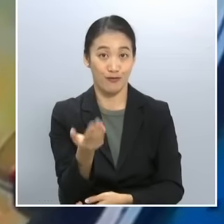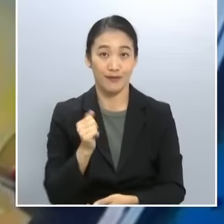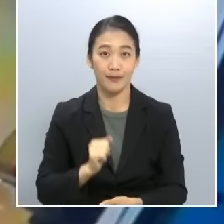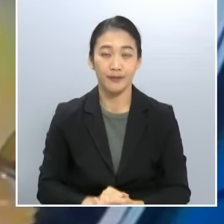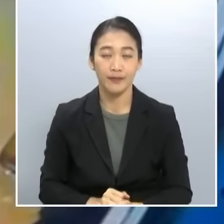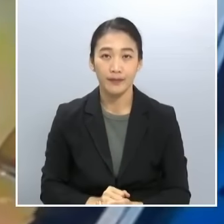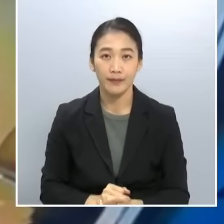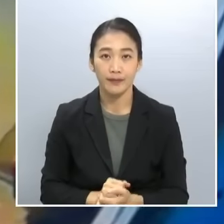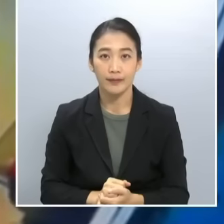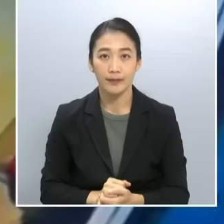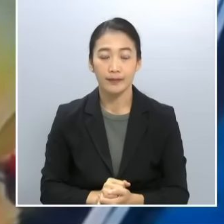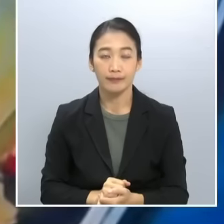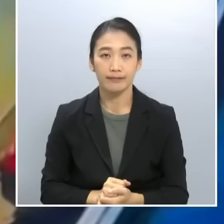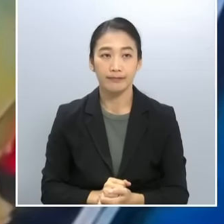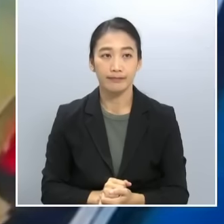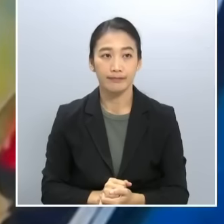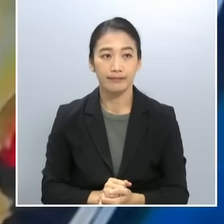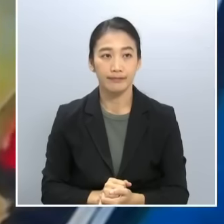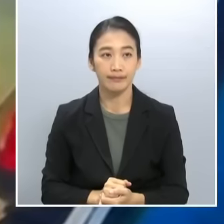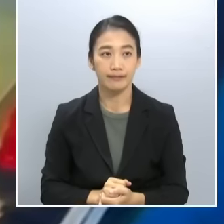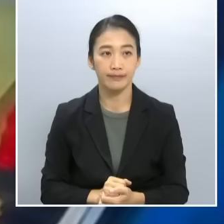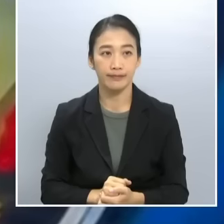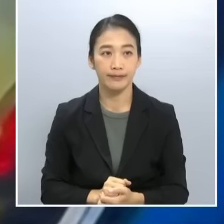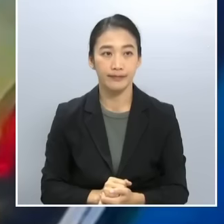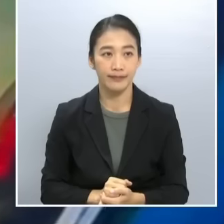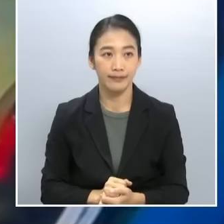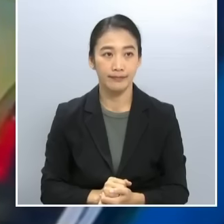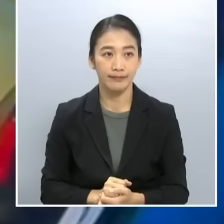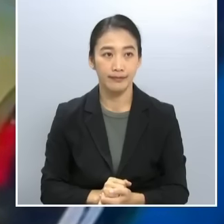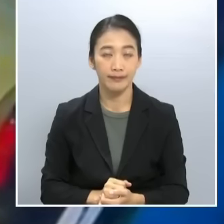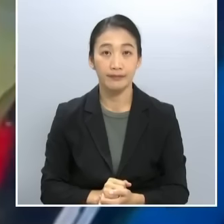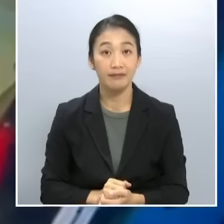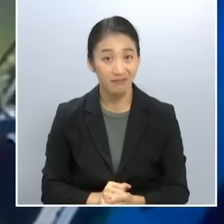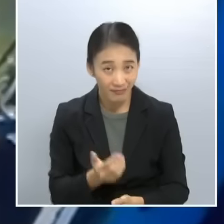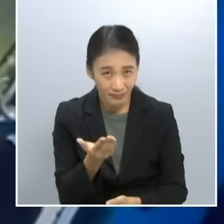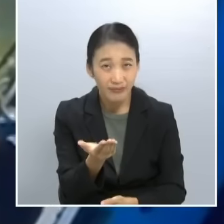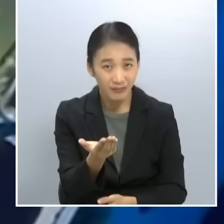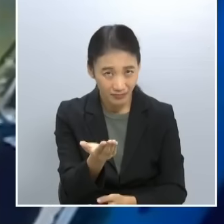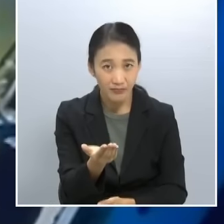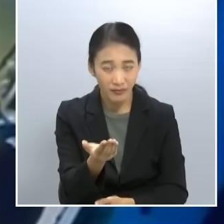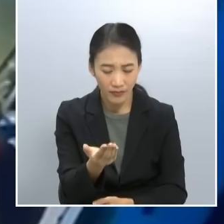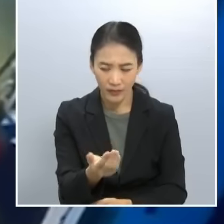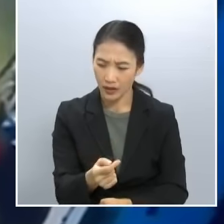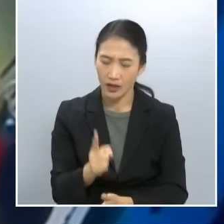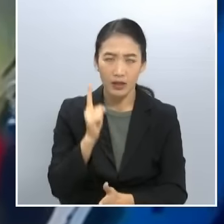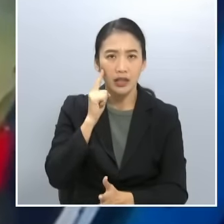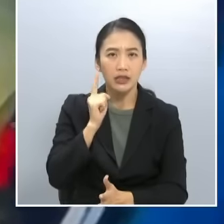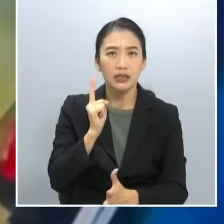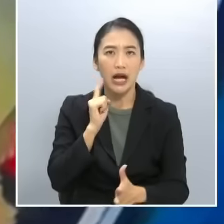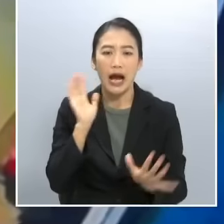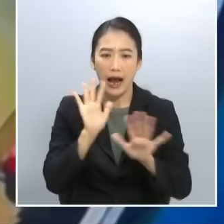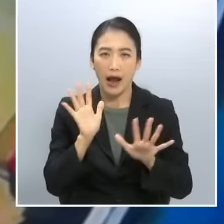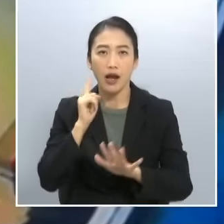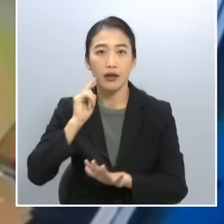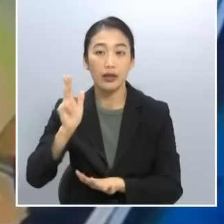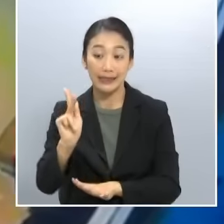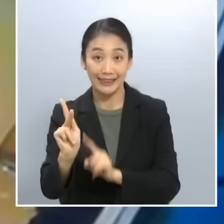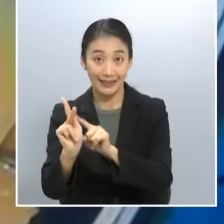นี่นี่นะฮะซึ่งเป็นเหตุการณ์ที่เกิดขึ้นหลังจากที่มีการอุ้ม่าใหม่แล้วนะ